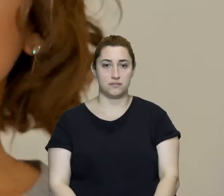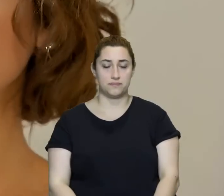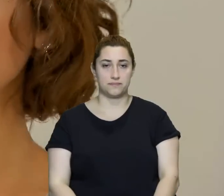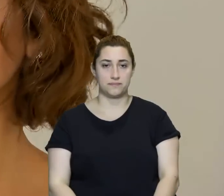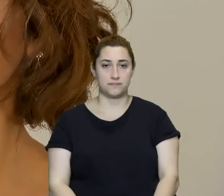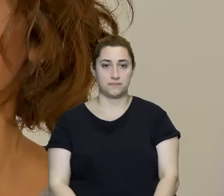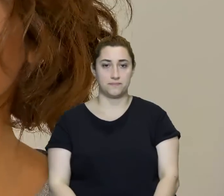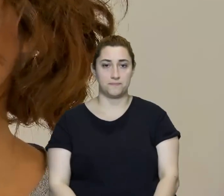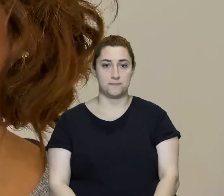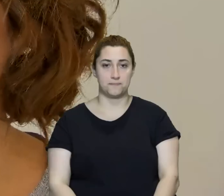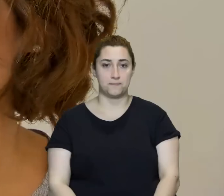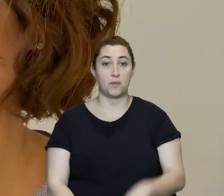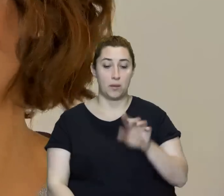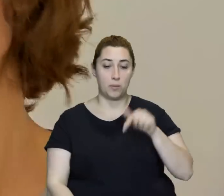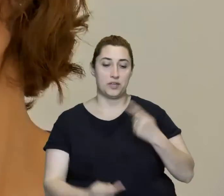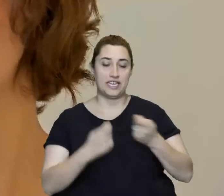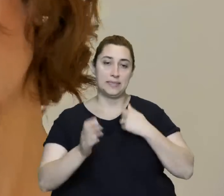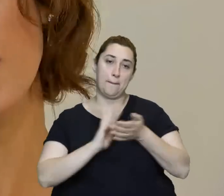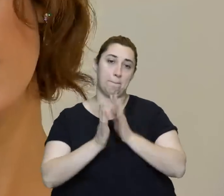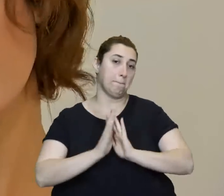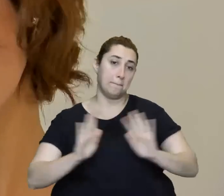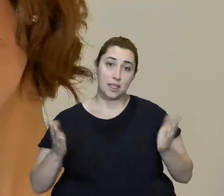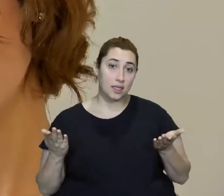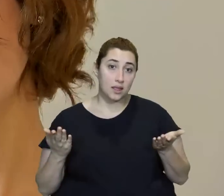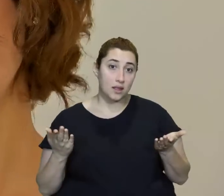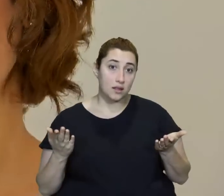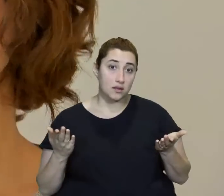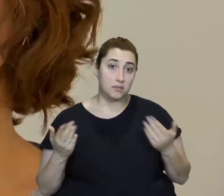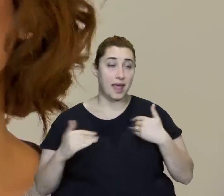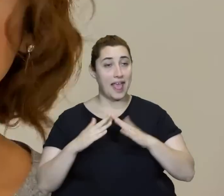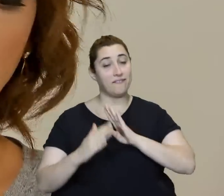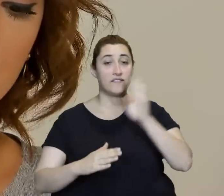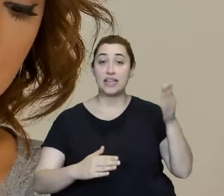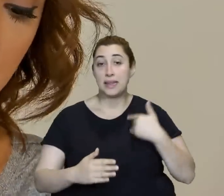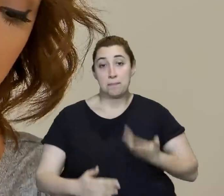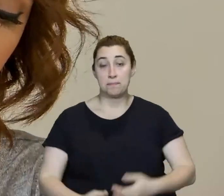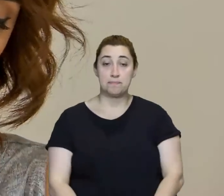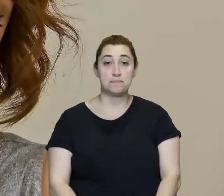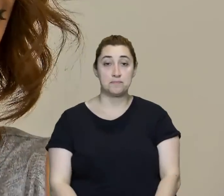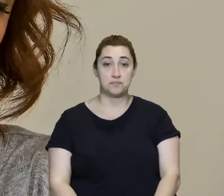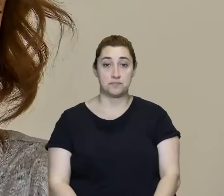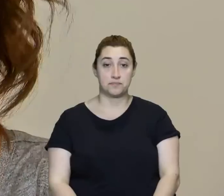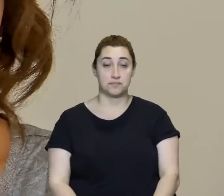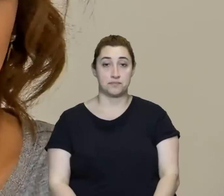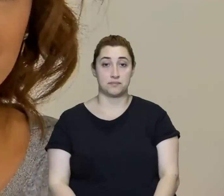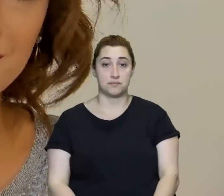Evet, burada işim bittiğine göre eve gidebilirim artık.